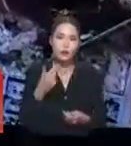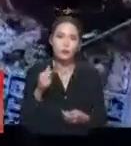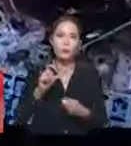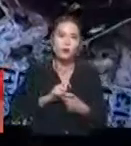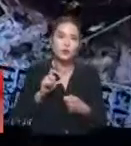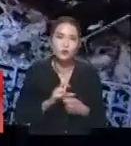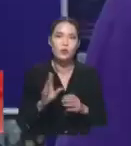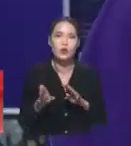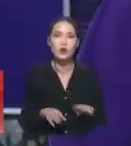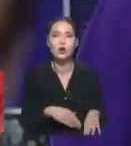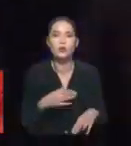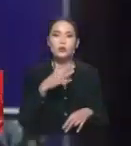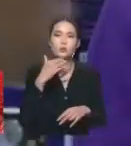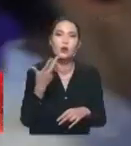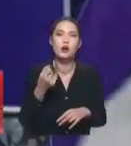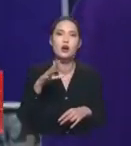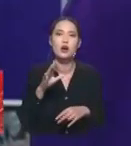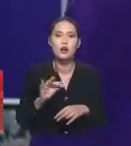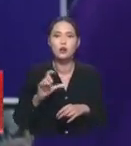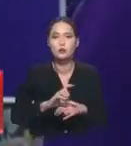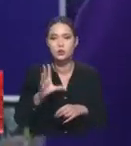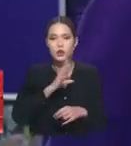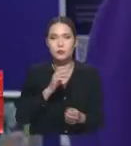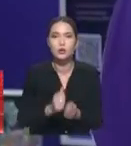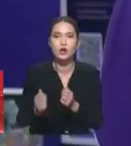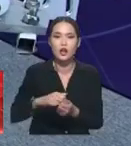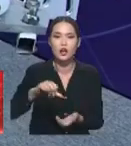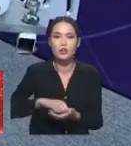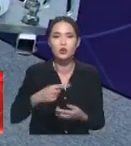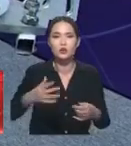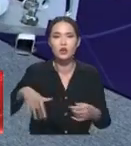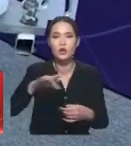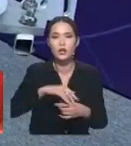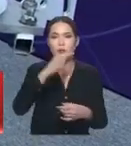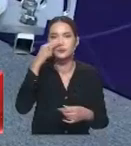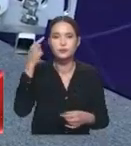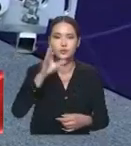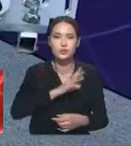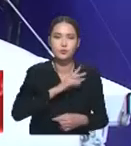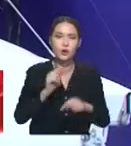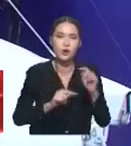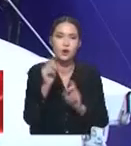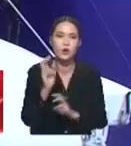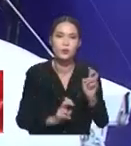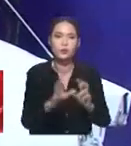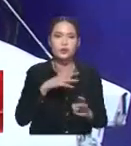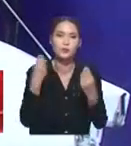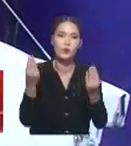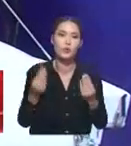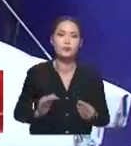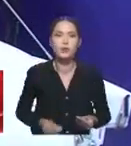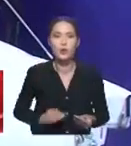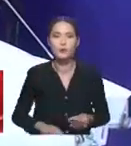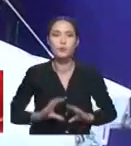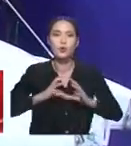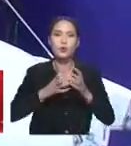столице проходит международный IT-форум. Участвуют 30 стран. Только за 2 дня отечественные госорганы, крупные компании,